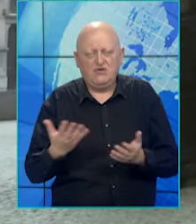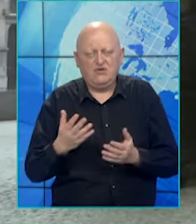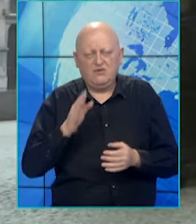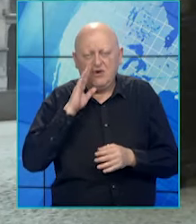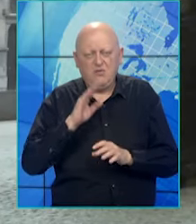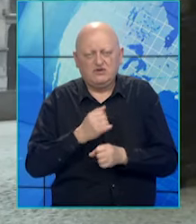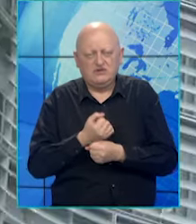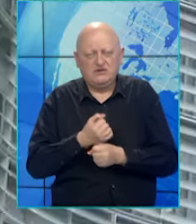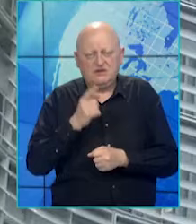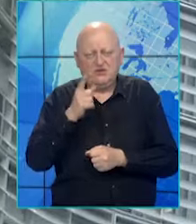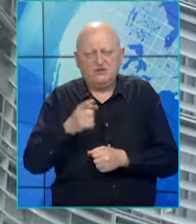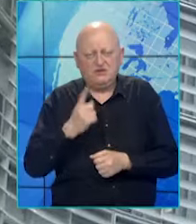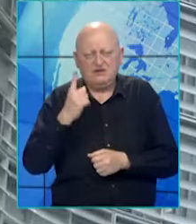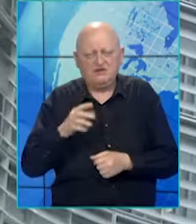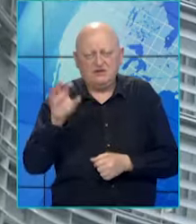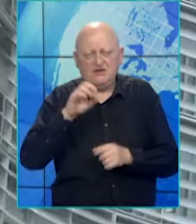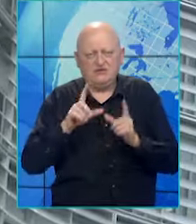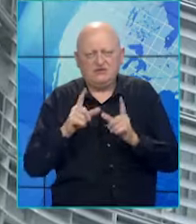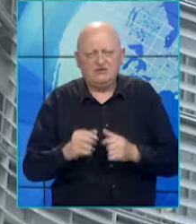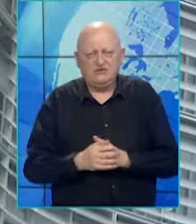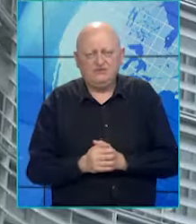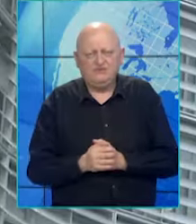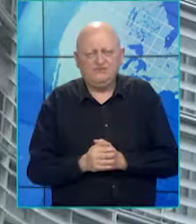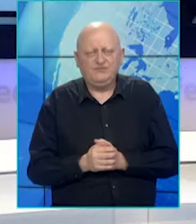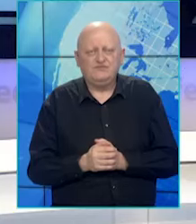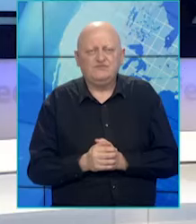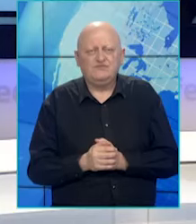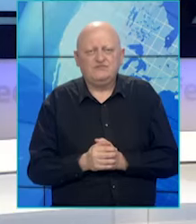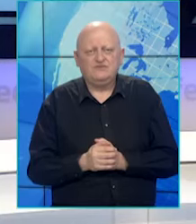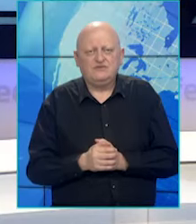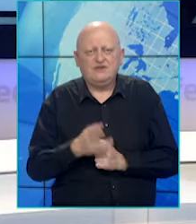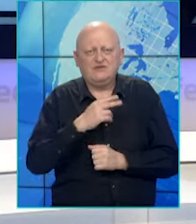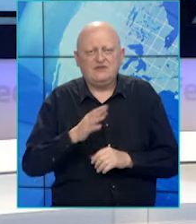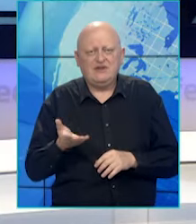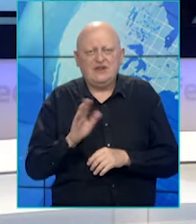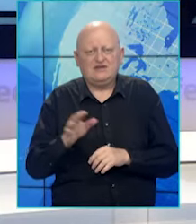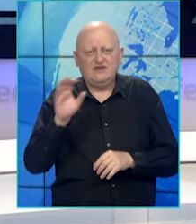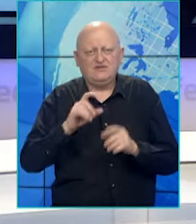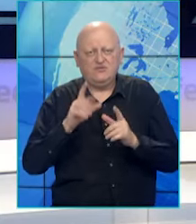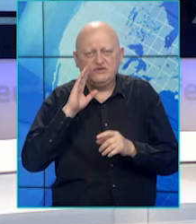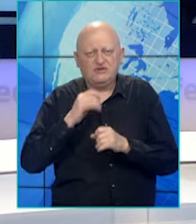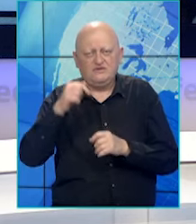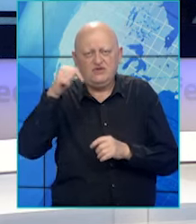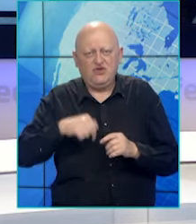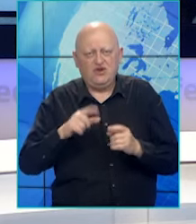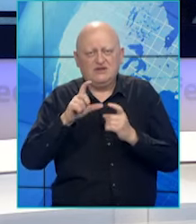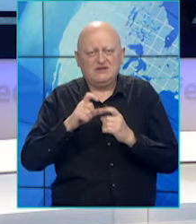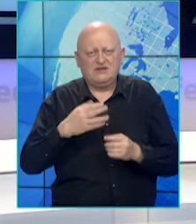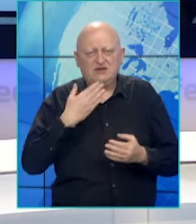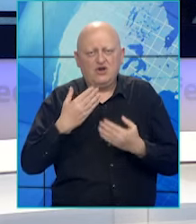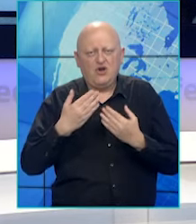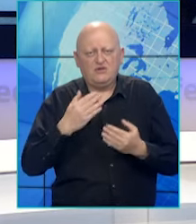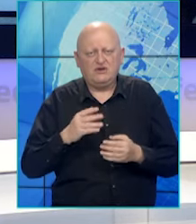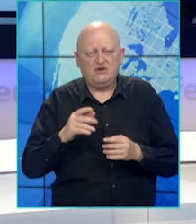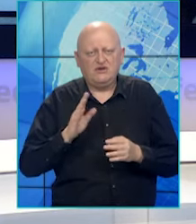kako Bosne i Hercegovine, tako i Evropske unije. Šef delegacije Evropske unije u Bosni i Hercegovini Johan